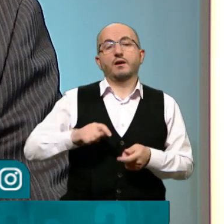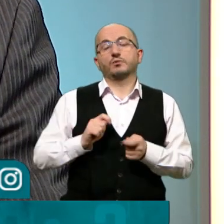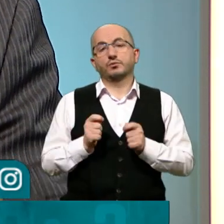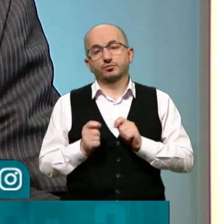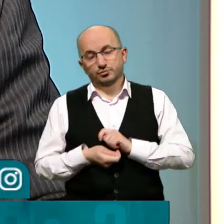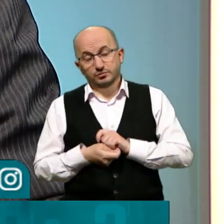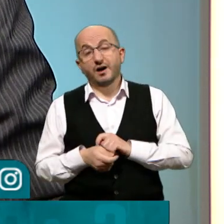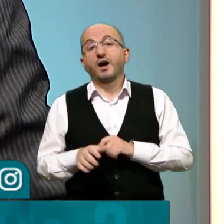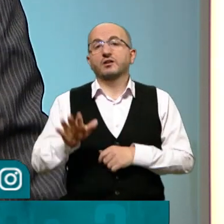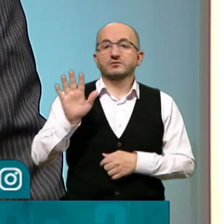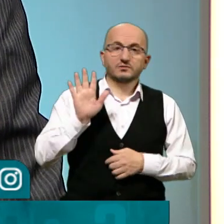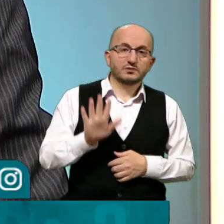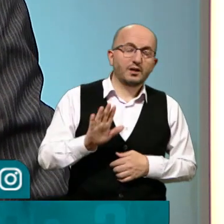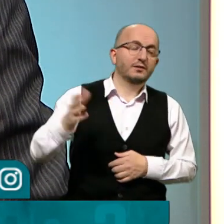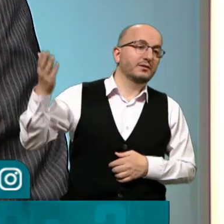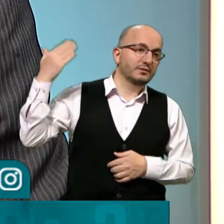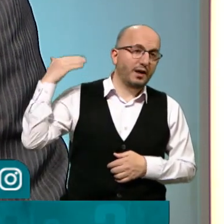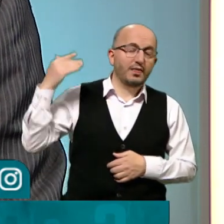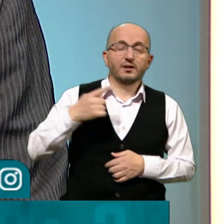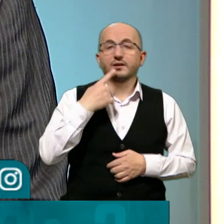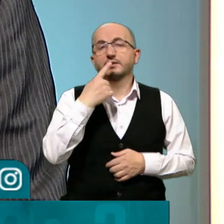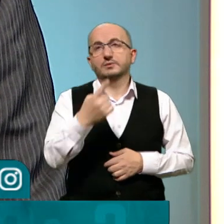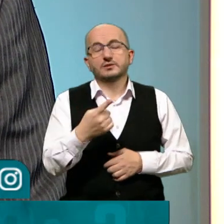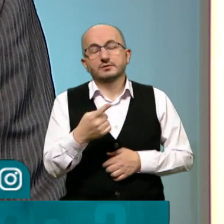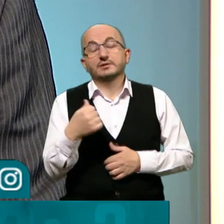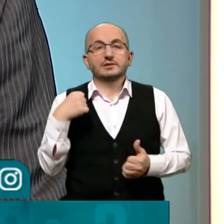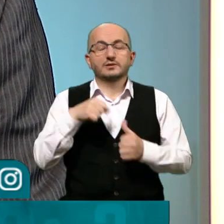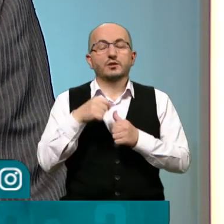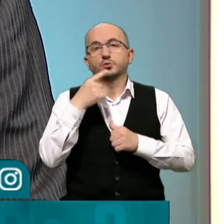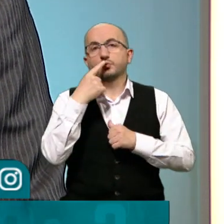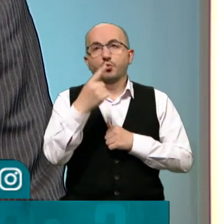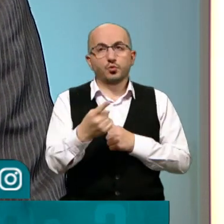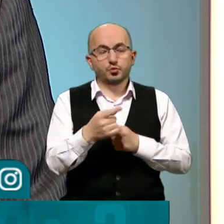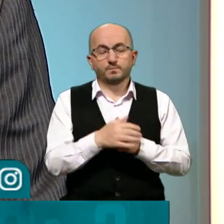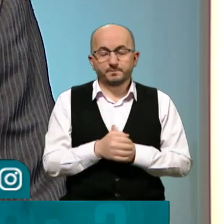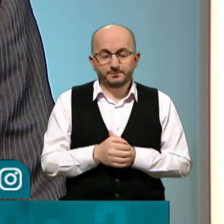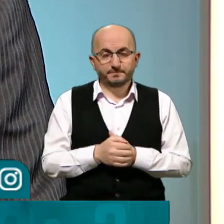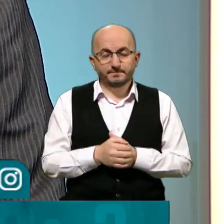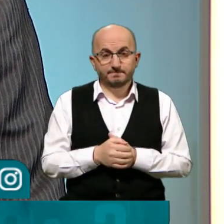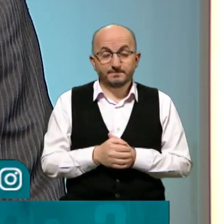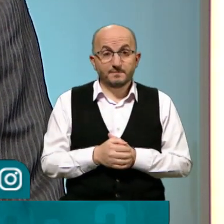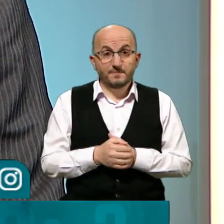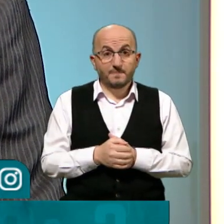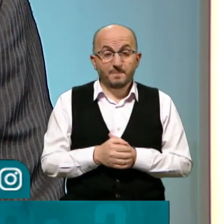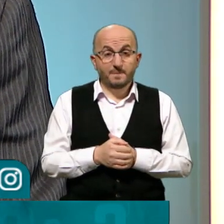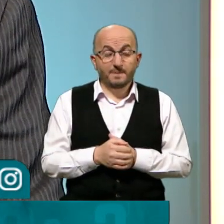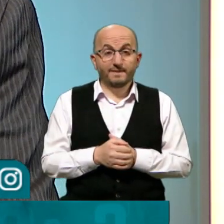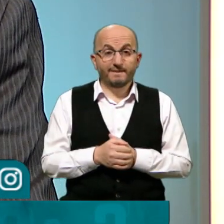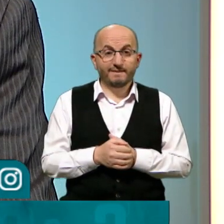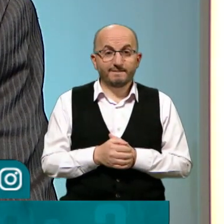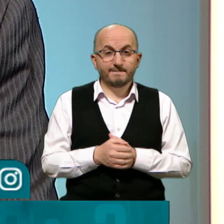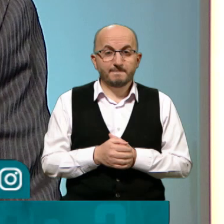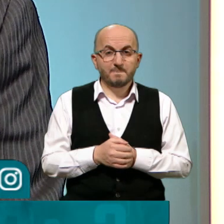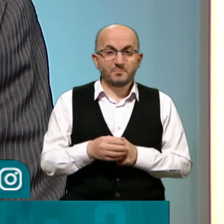nafileye dönüşür ancak Geçenlerde demiştim ki yine söylüyorum Ahmed bin Hanbel'in ve